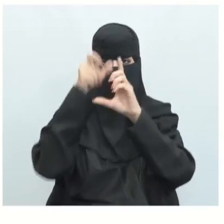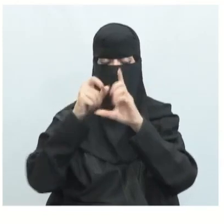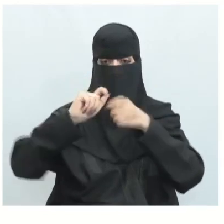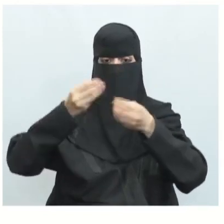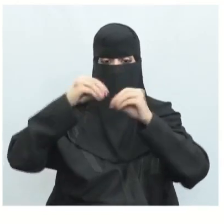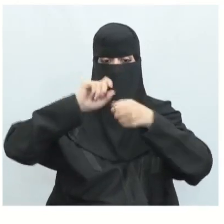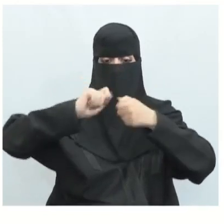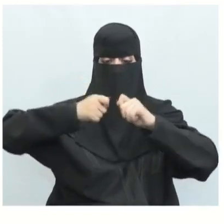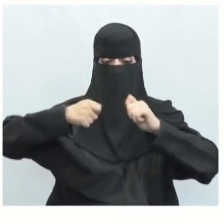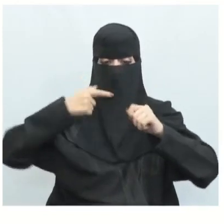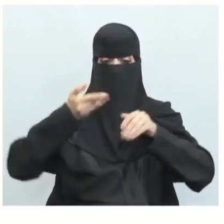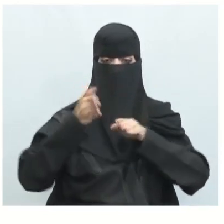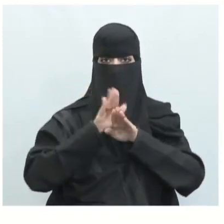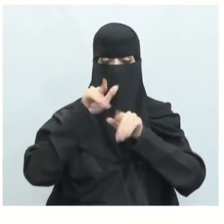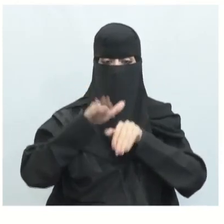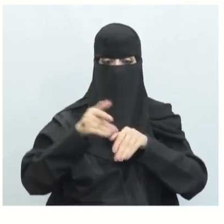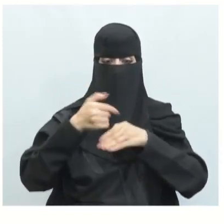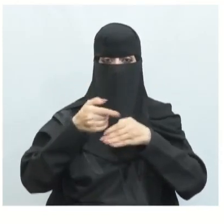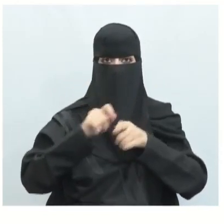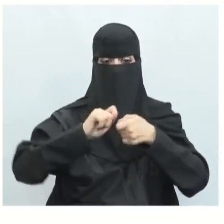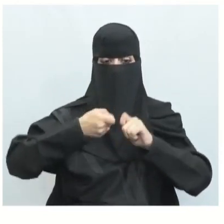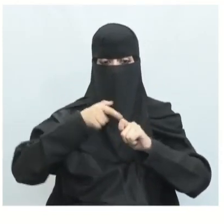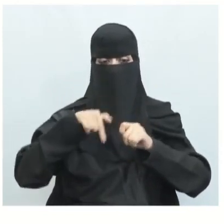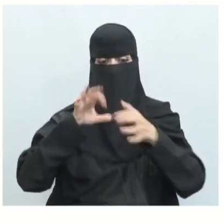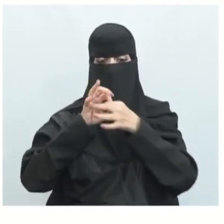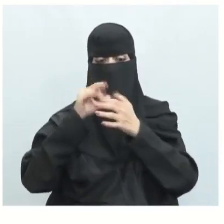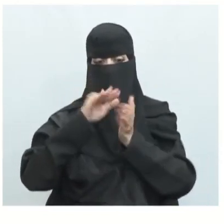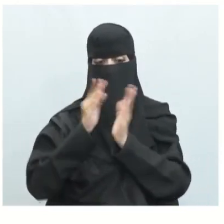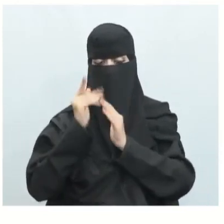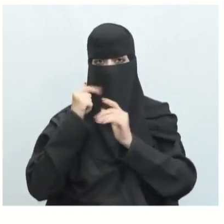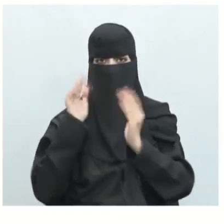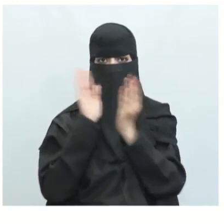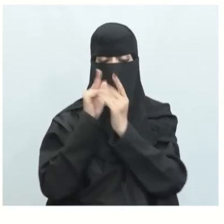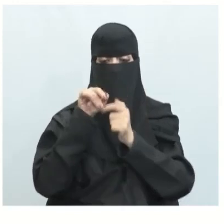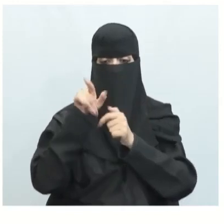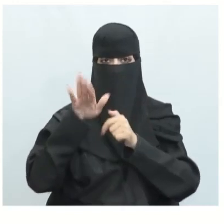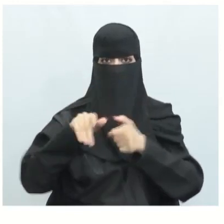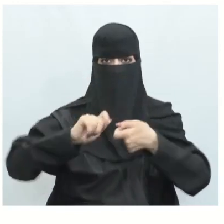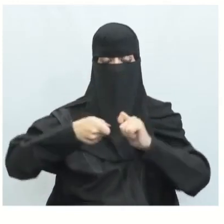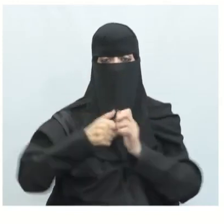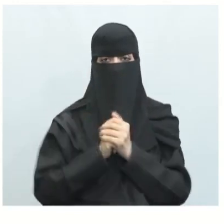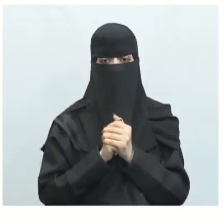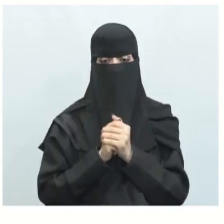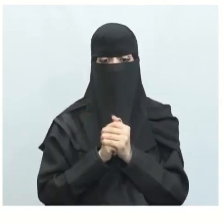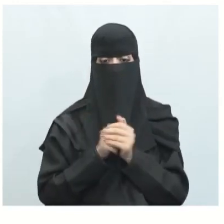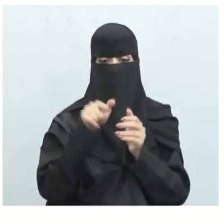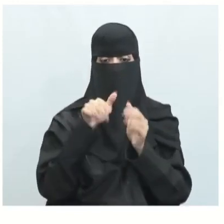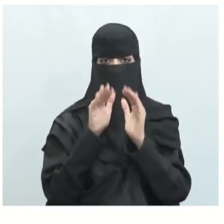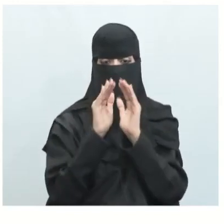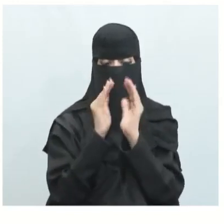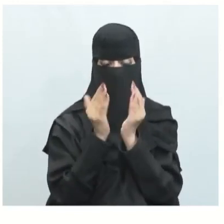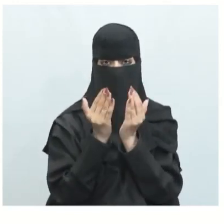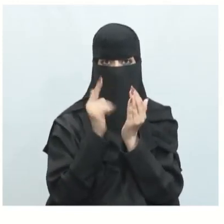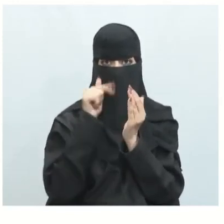العقد المتصله بح مباشره اذا استخدمنا في الماي جراف لدينا القاموس اذا تذكرون القاموس